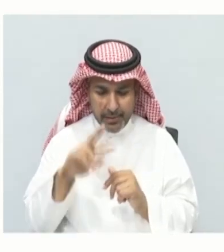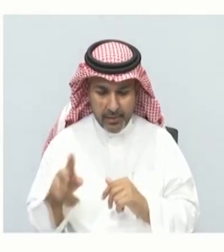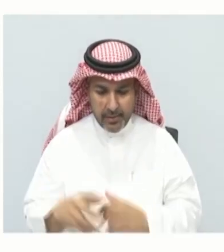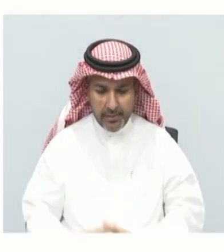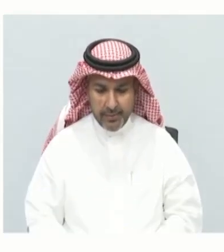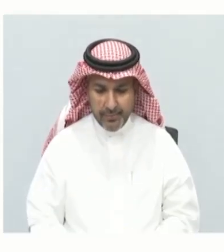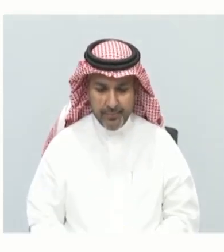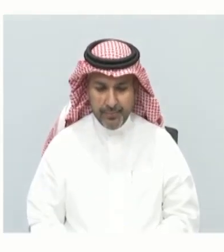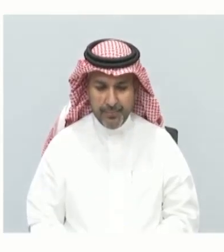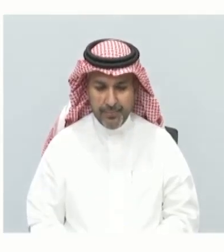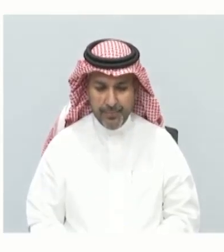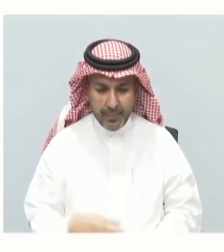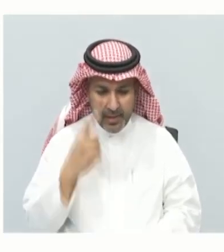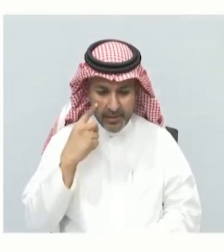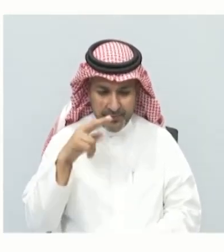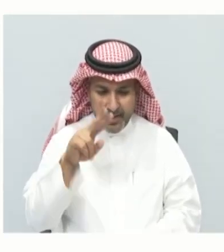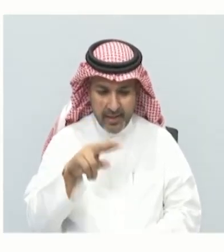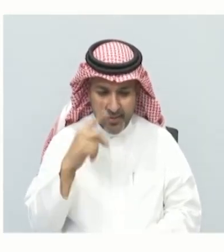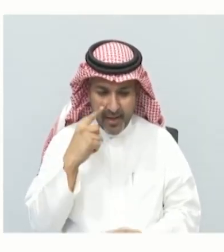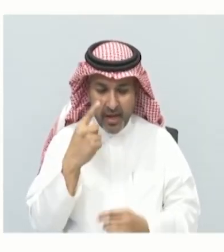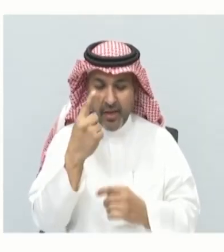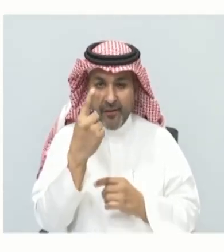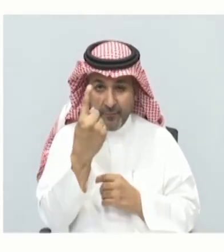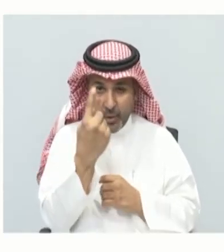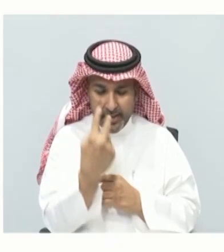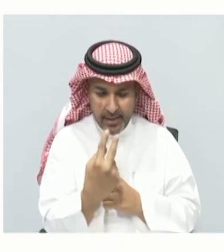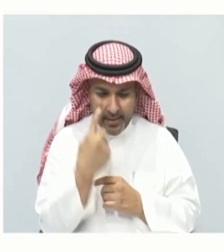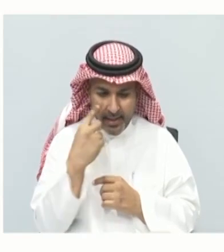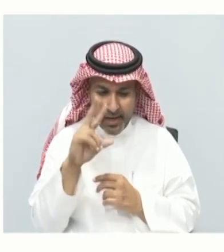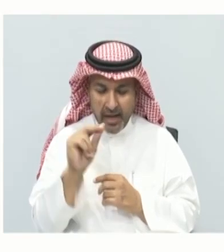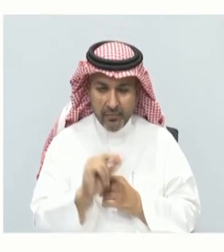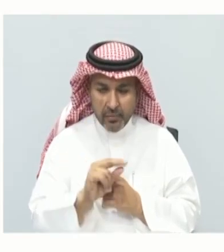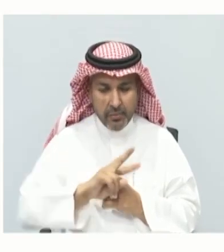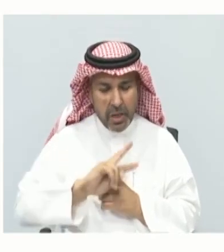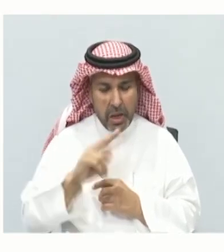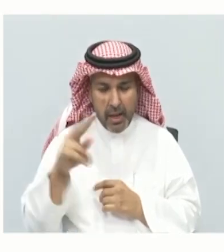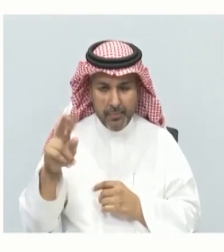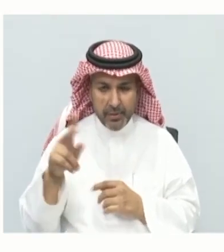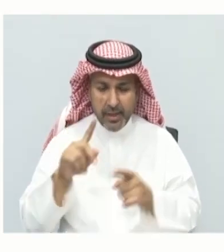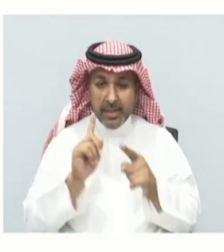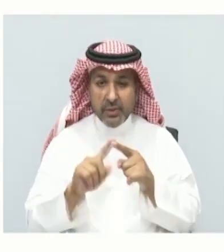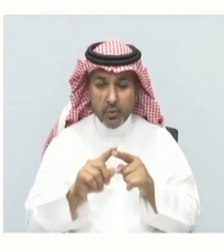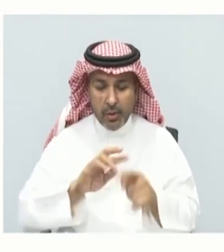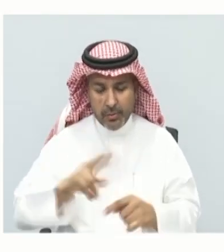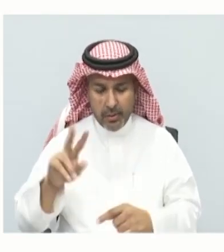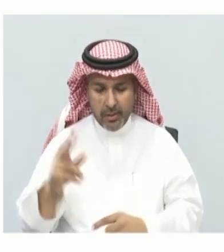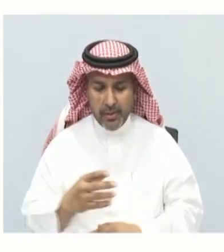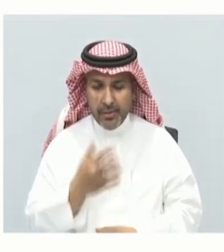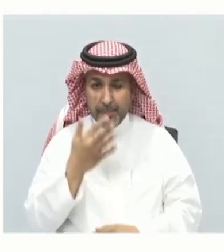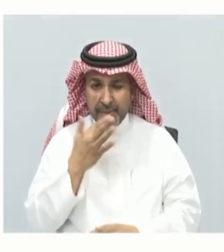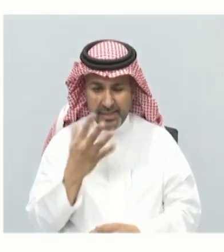اللي هي في1 وفي 2 هل هي ثابته لا متغيره اذا هنا متغيره تغير طبعا ماذا تغير